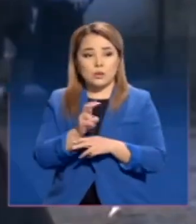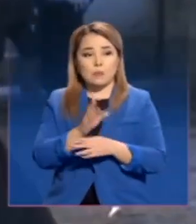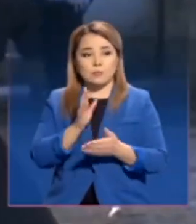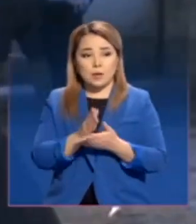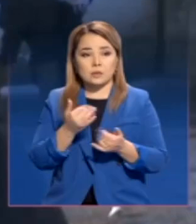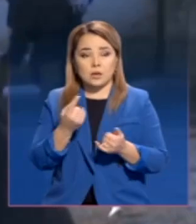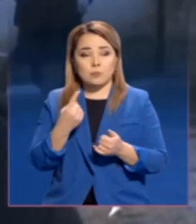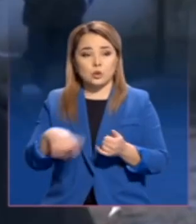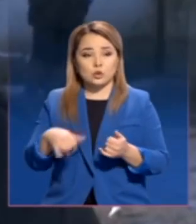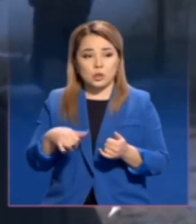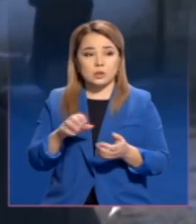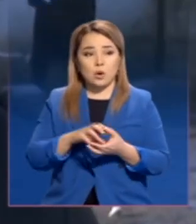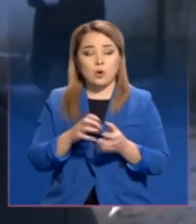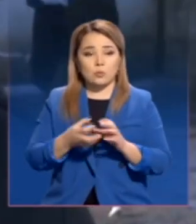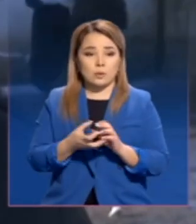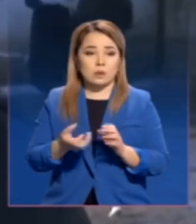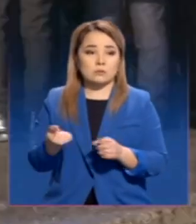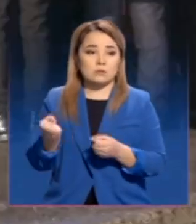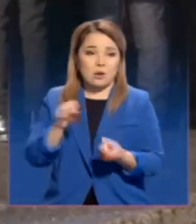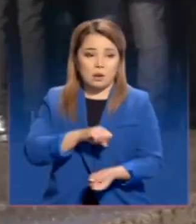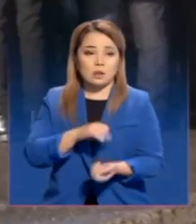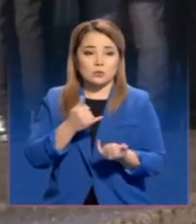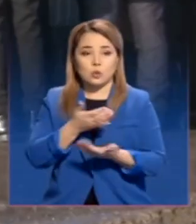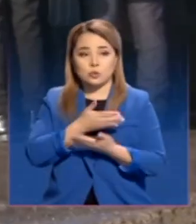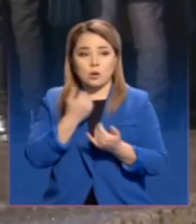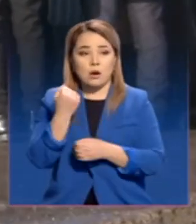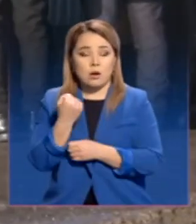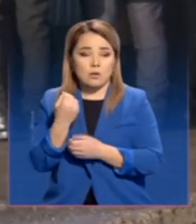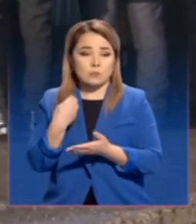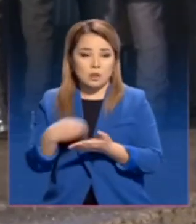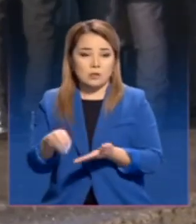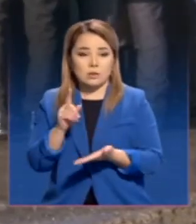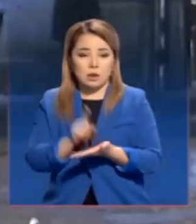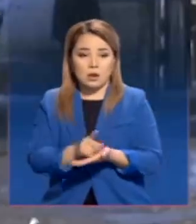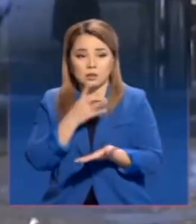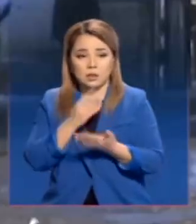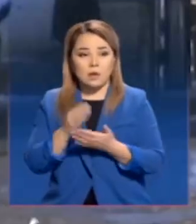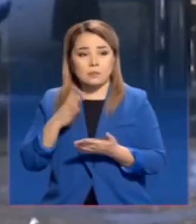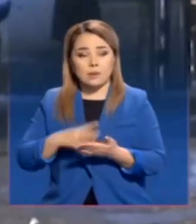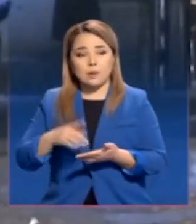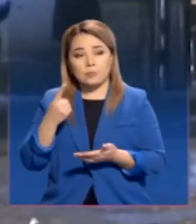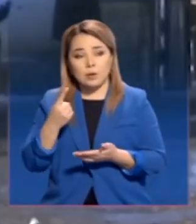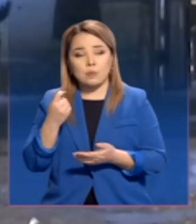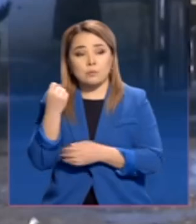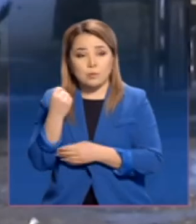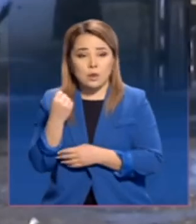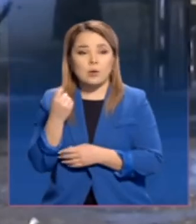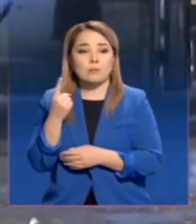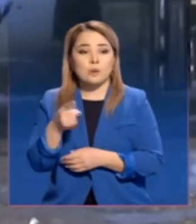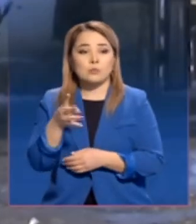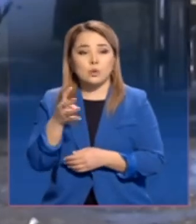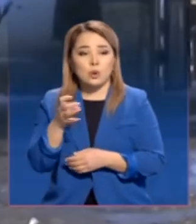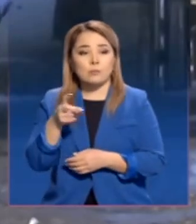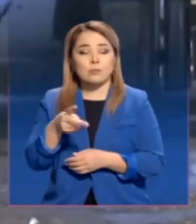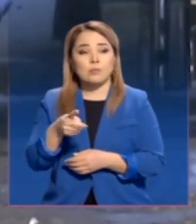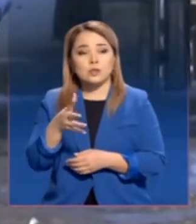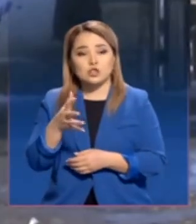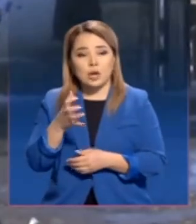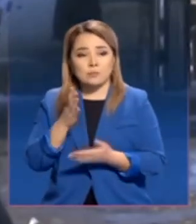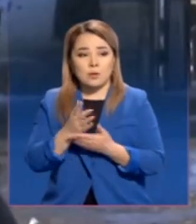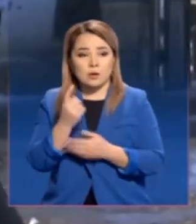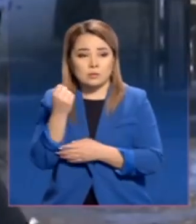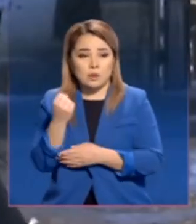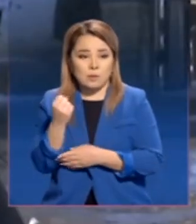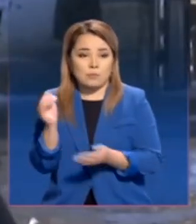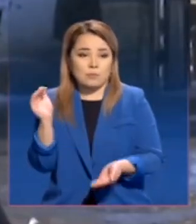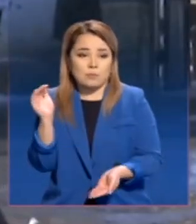Қазір бір шелек көмір сап кеттім, басқа жоқ. Енді қаптап аламыз бүгін аламасақ. Бір бағасы 1400 болып жатыр, 1,5 мың теңге болып жатыр. Әшейін мынандай